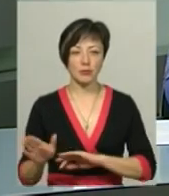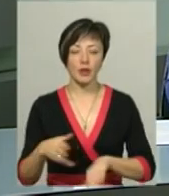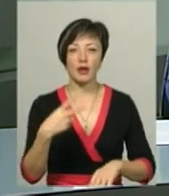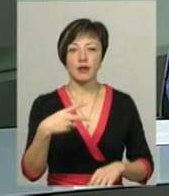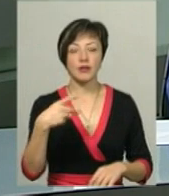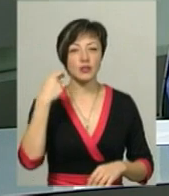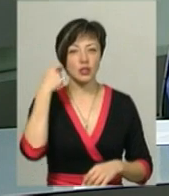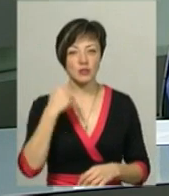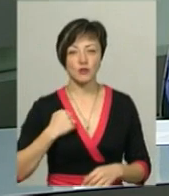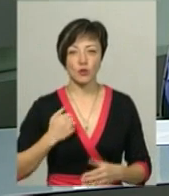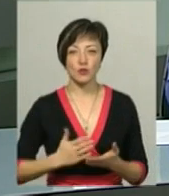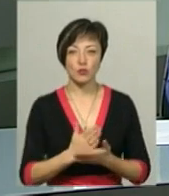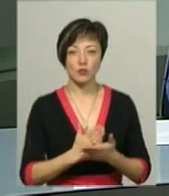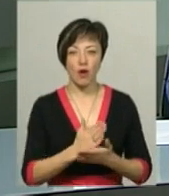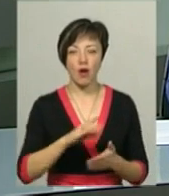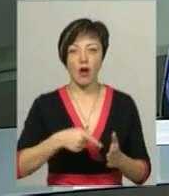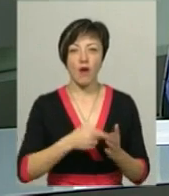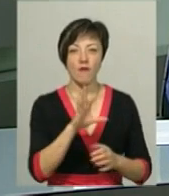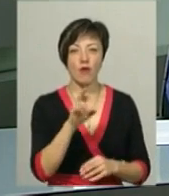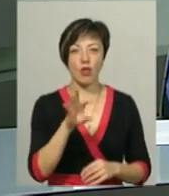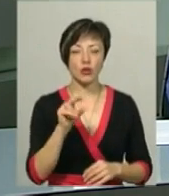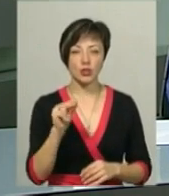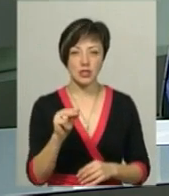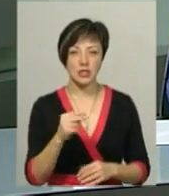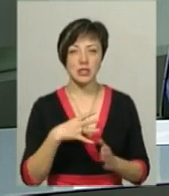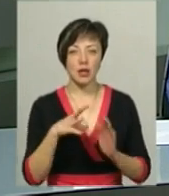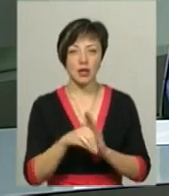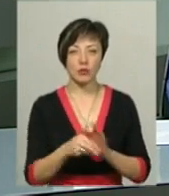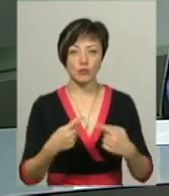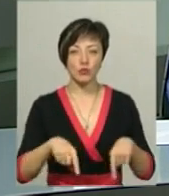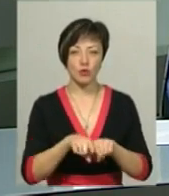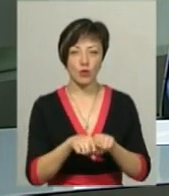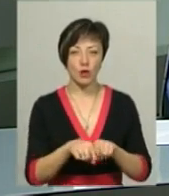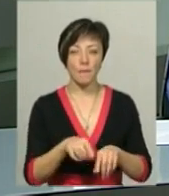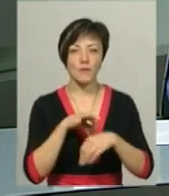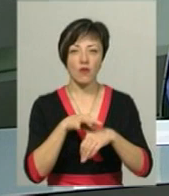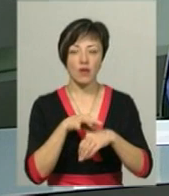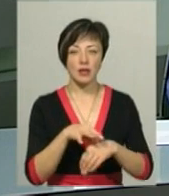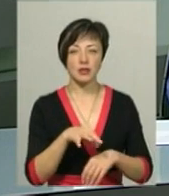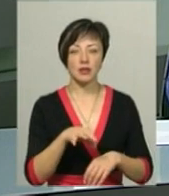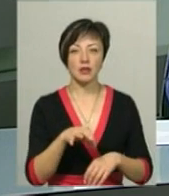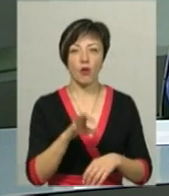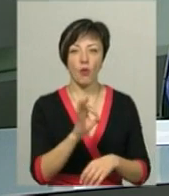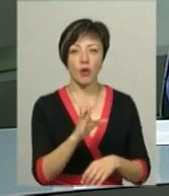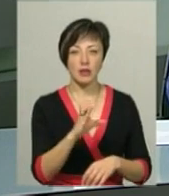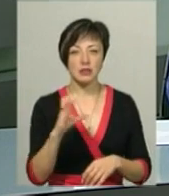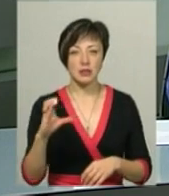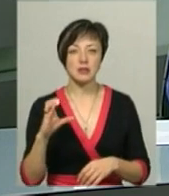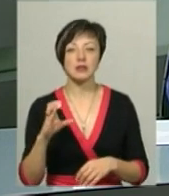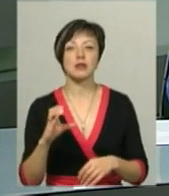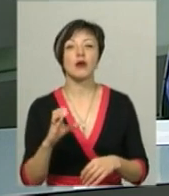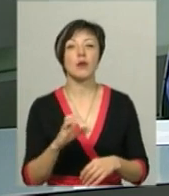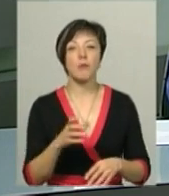20-річний військовослужбовець Волочиська Микола Голубів загинув у зоні проведення операції об'єднаних сил. Про це